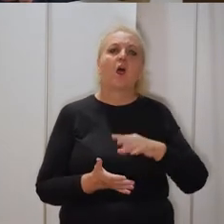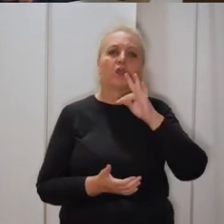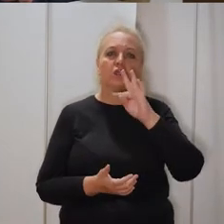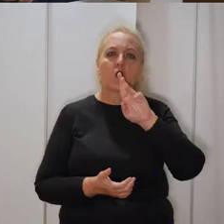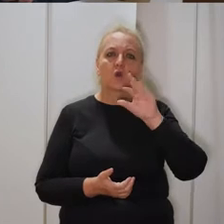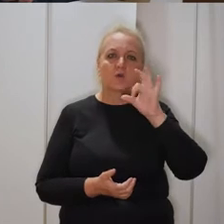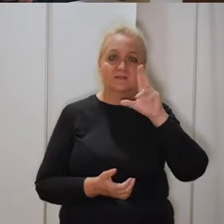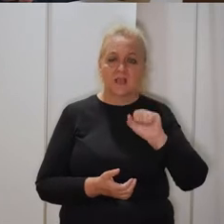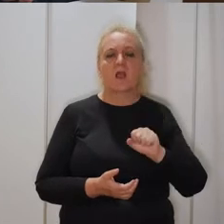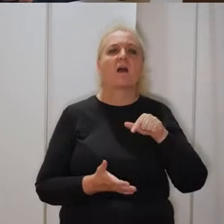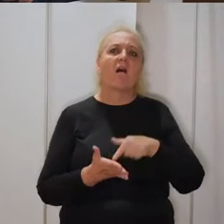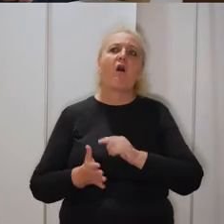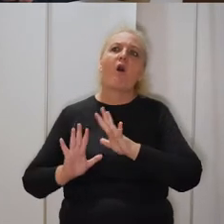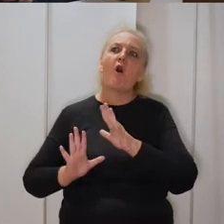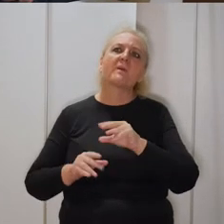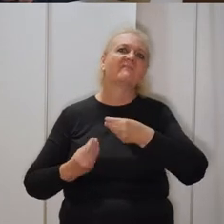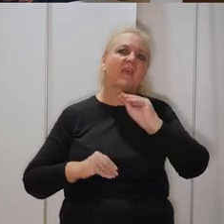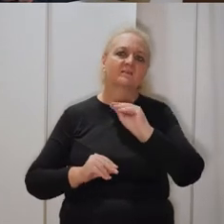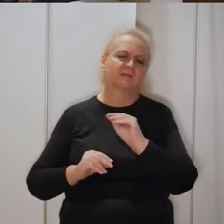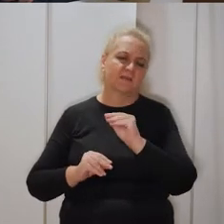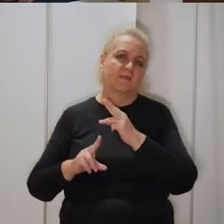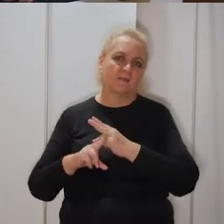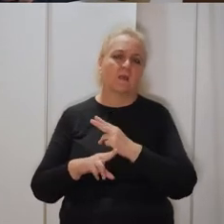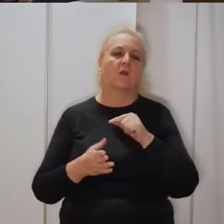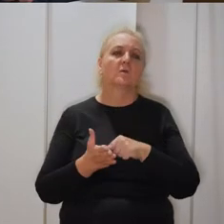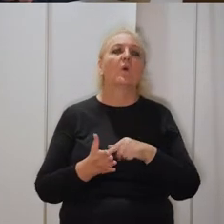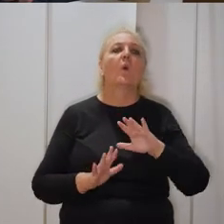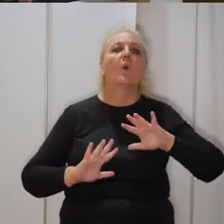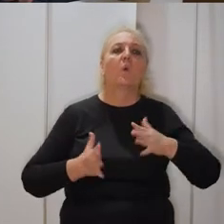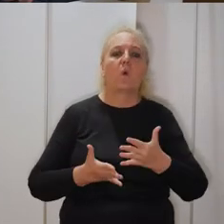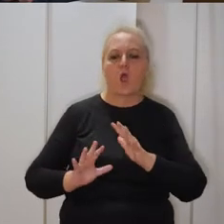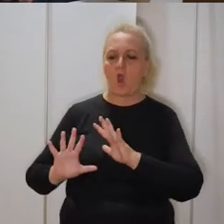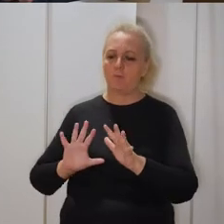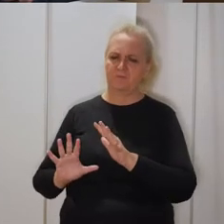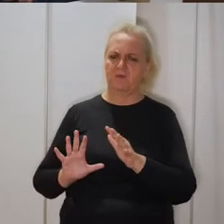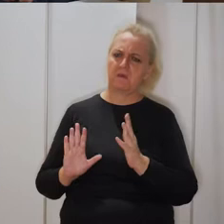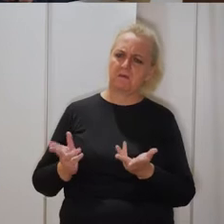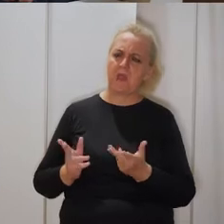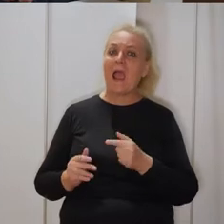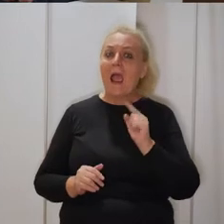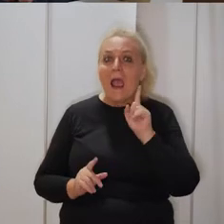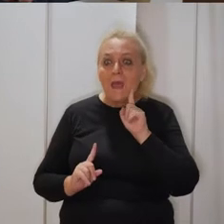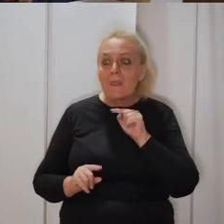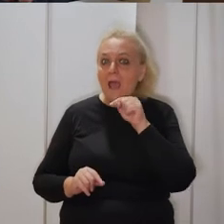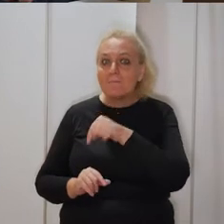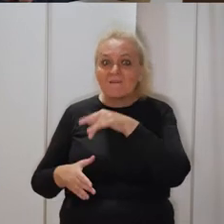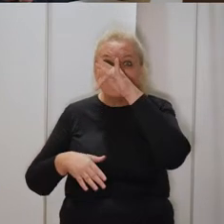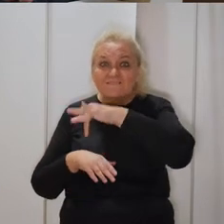pozytywne słowo, opieka jest bardziej neutralna. Więc ta przemoc schowana pod opieką, która jest w sumie kontrolą wtedy, a